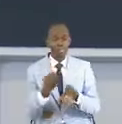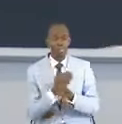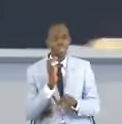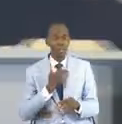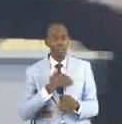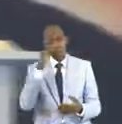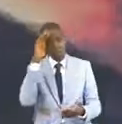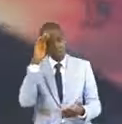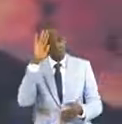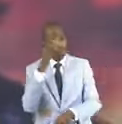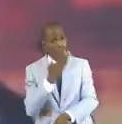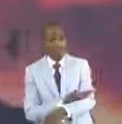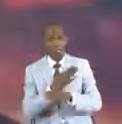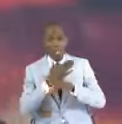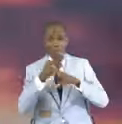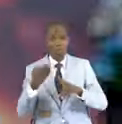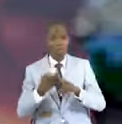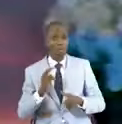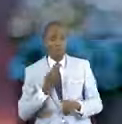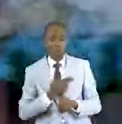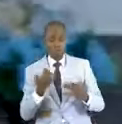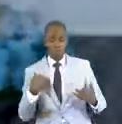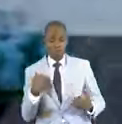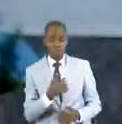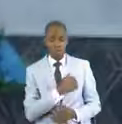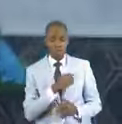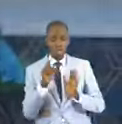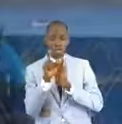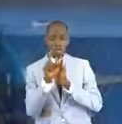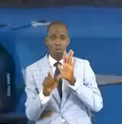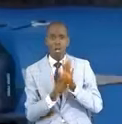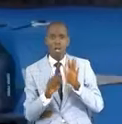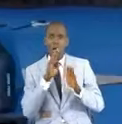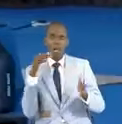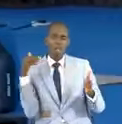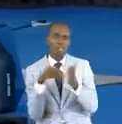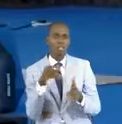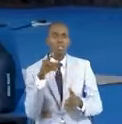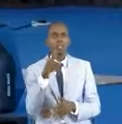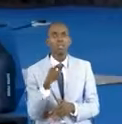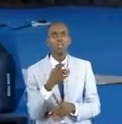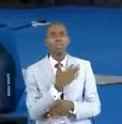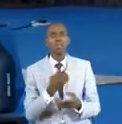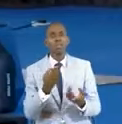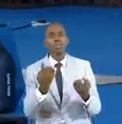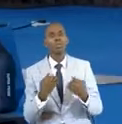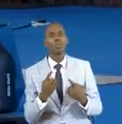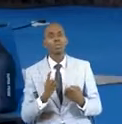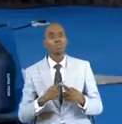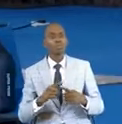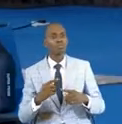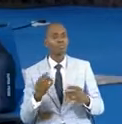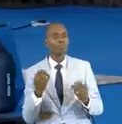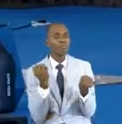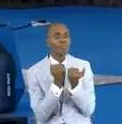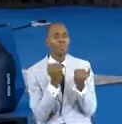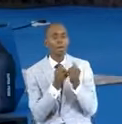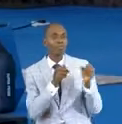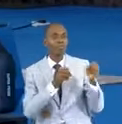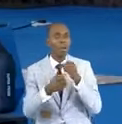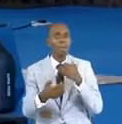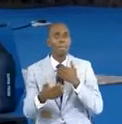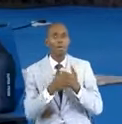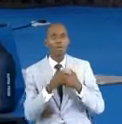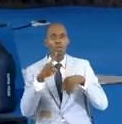pụọ n'ebe anyị nọ, anyị na-emegide gị, i wee lọtazie n'ebe di gị nọ, i wee bịa ka imegwere